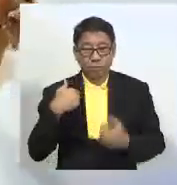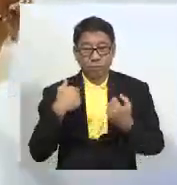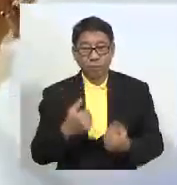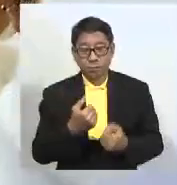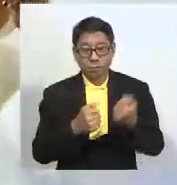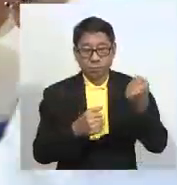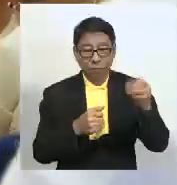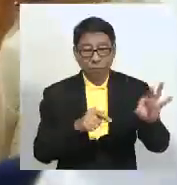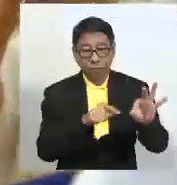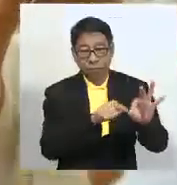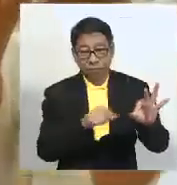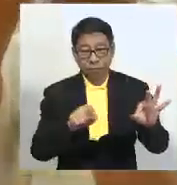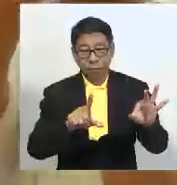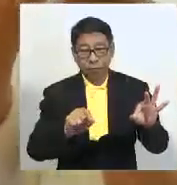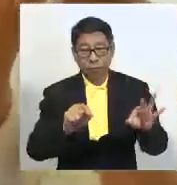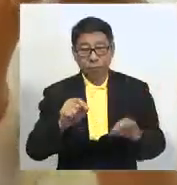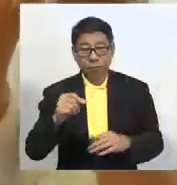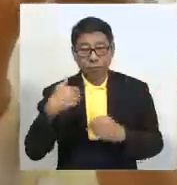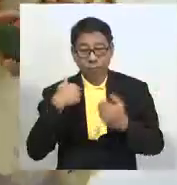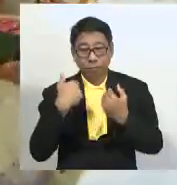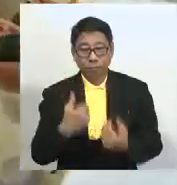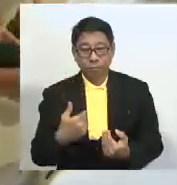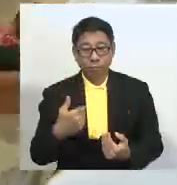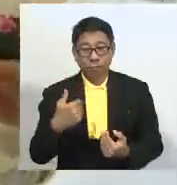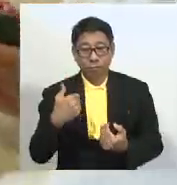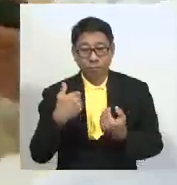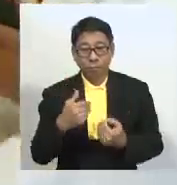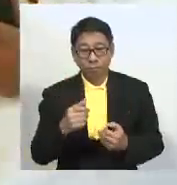า 19:00 น. ถึง 20:00 น.โอกาสพิเศษ